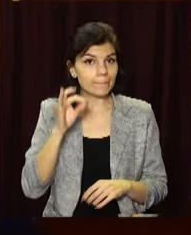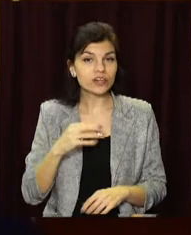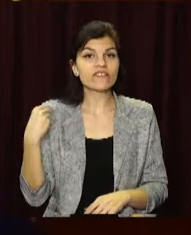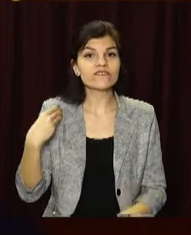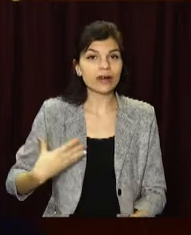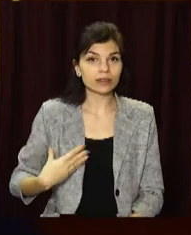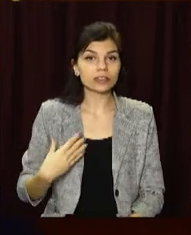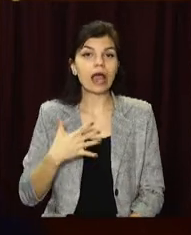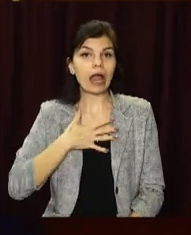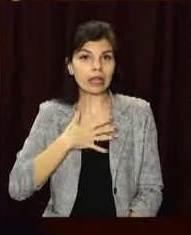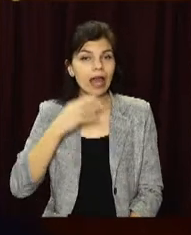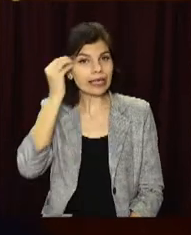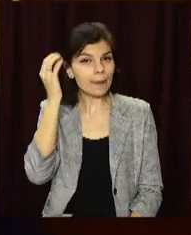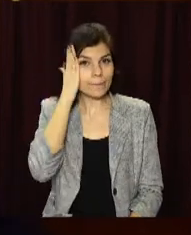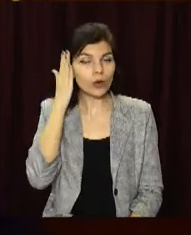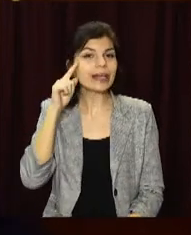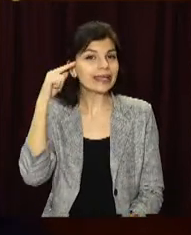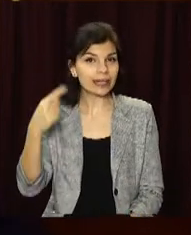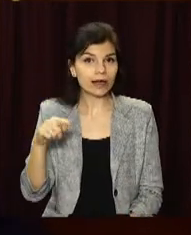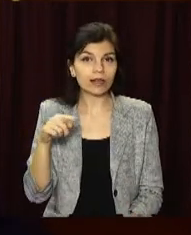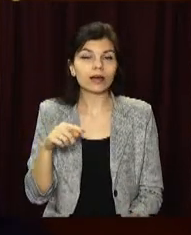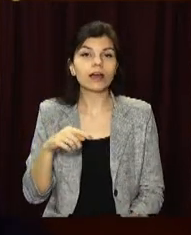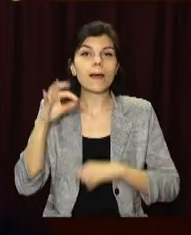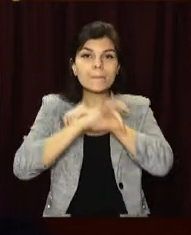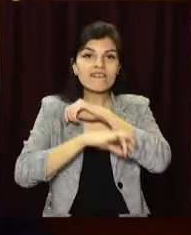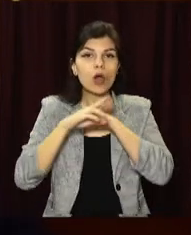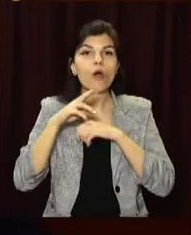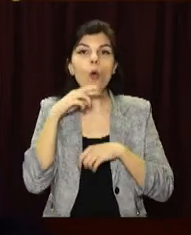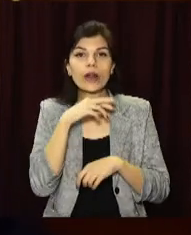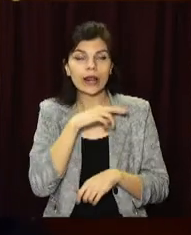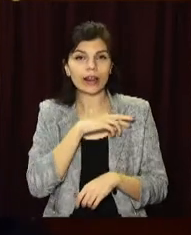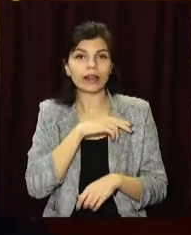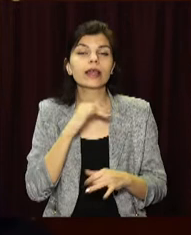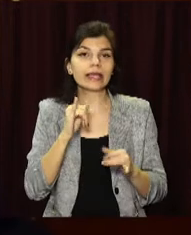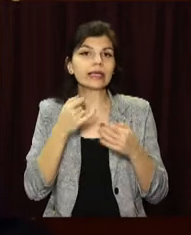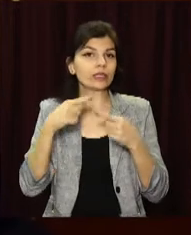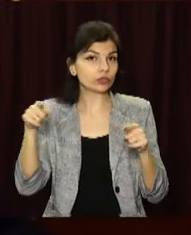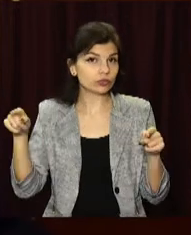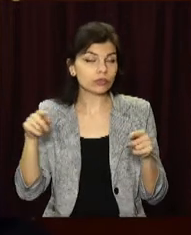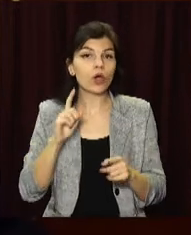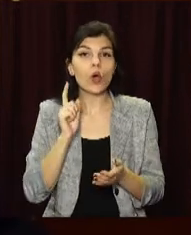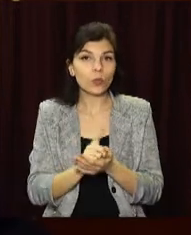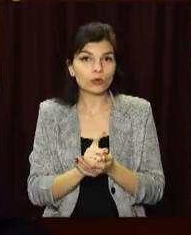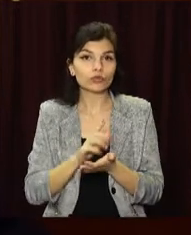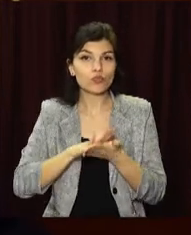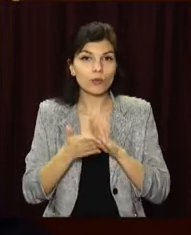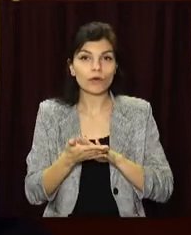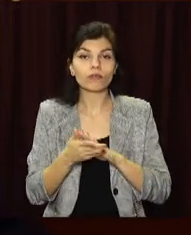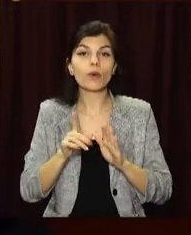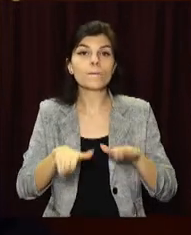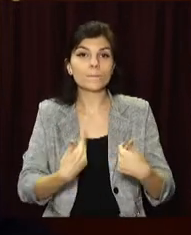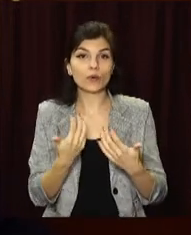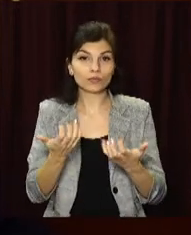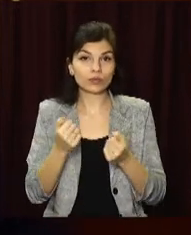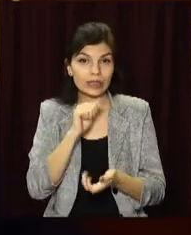Канада, Японія, Китай, Південна Корея та інші. Обов'язкова умова після здобуття диплома